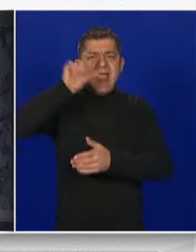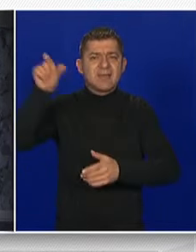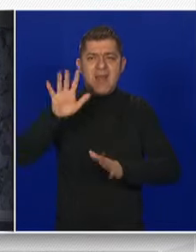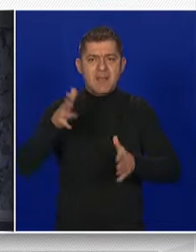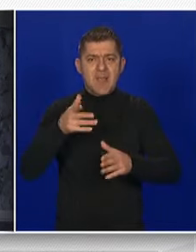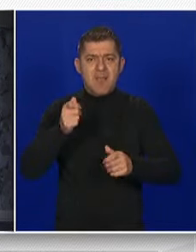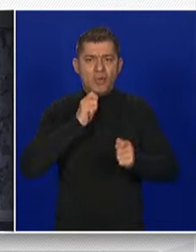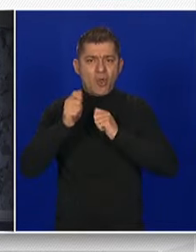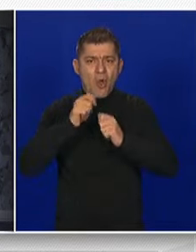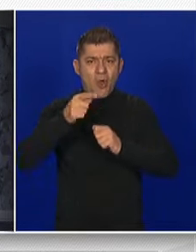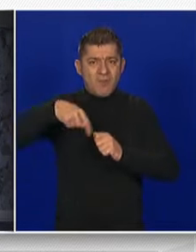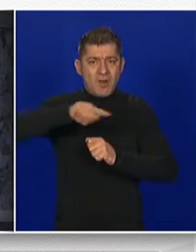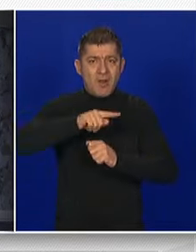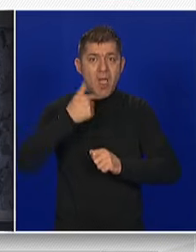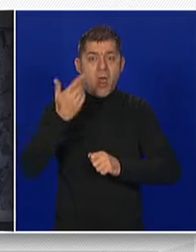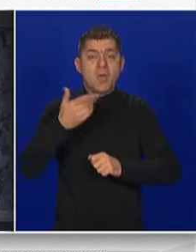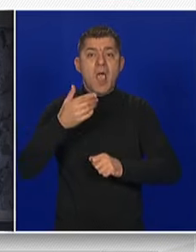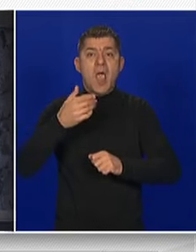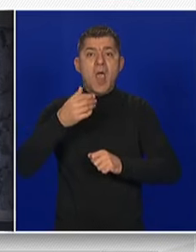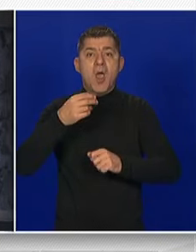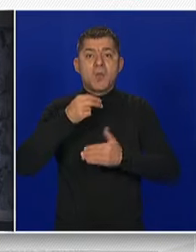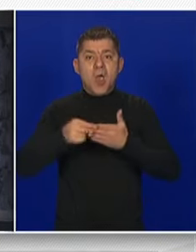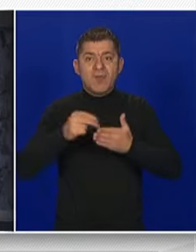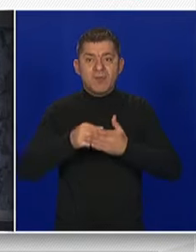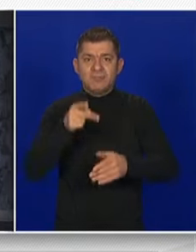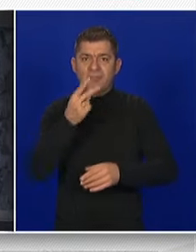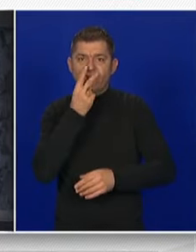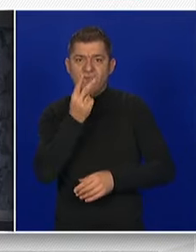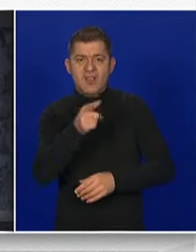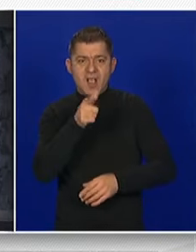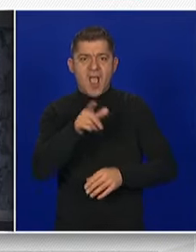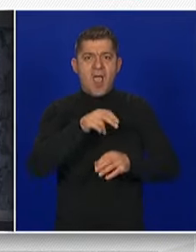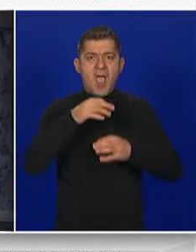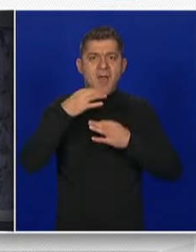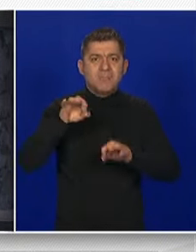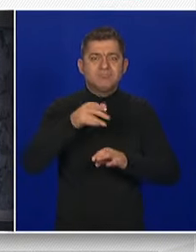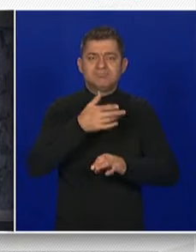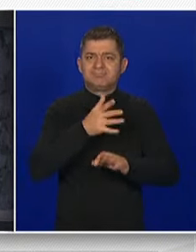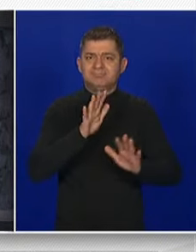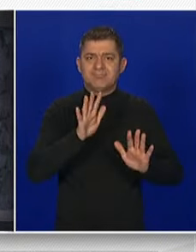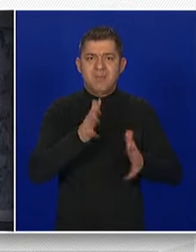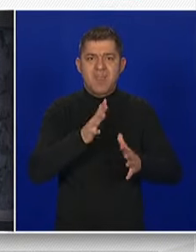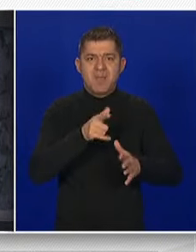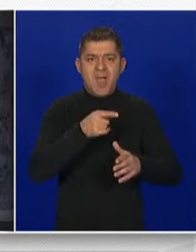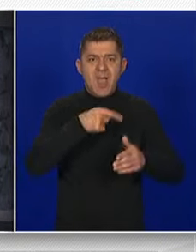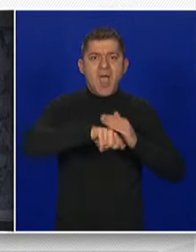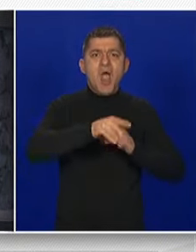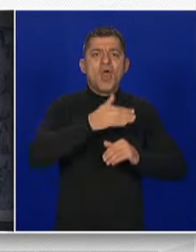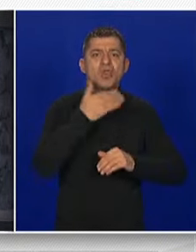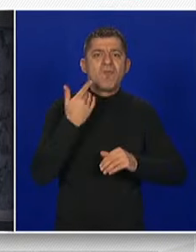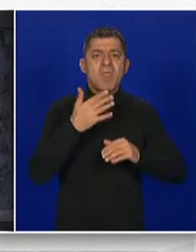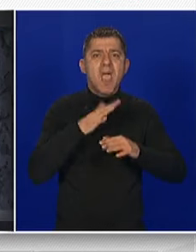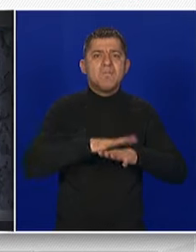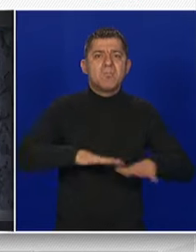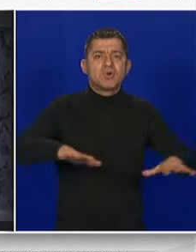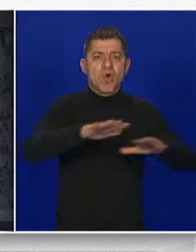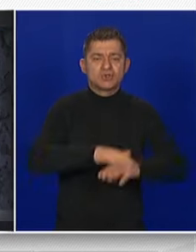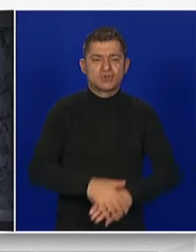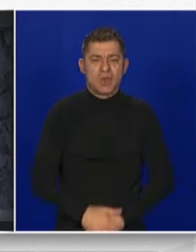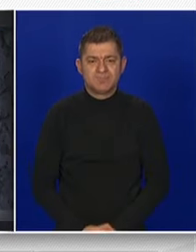iz sudnica izlete novinari, pa se eto i javnost sudskih rasprava dovodi u pitanje. Dakle, kao što ste rekli,